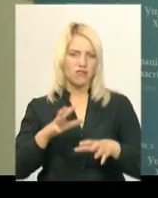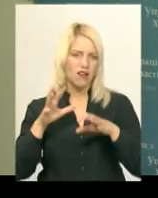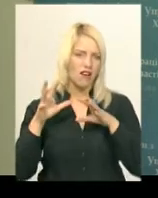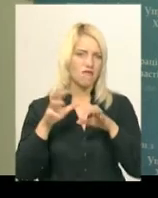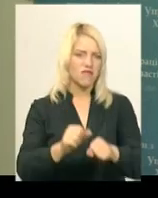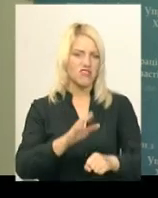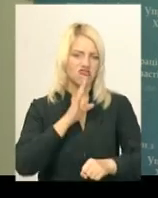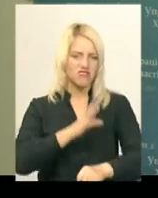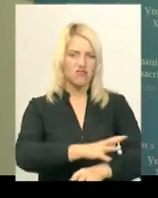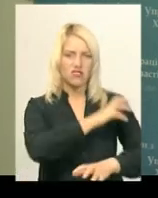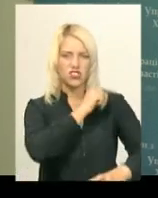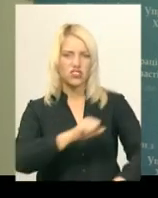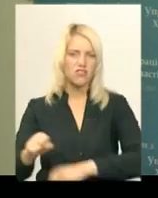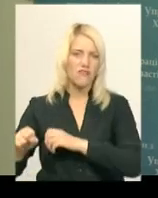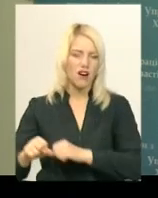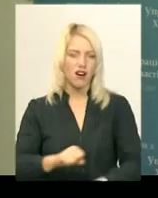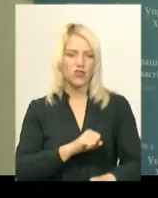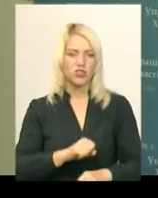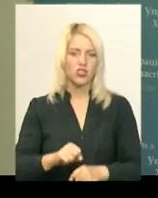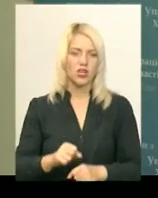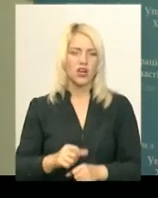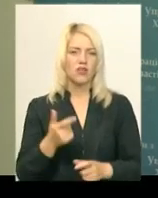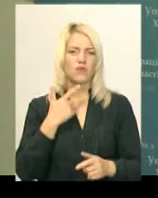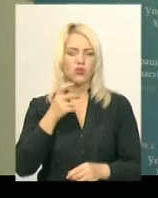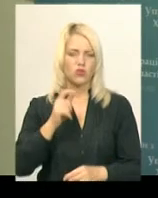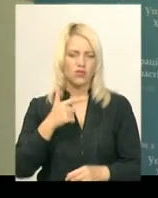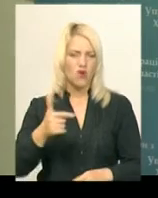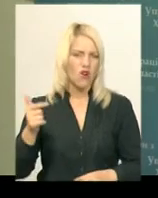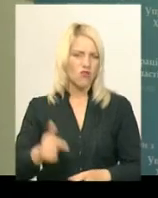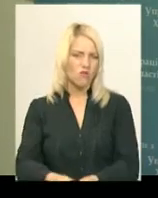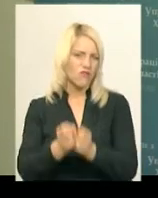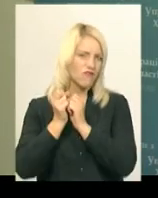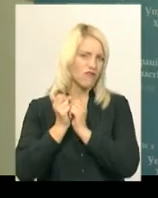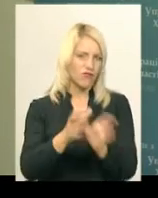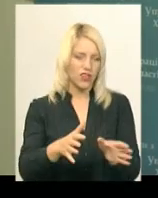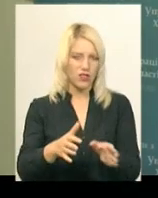жінок руками, штовхаючи їх, грубо кажучи, викинула з приміщення.